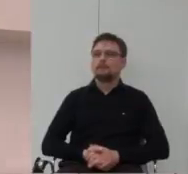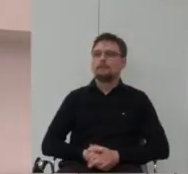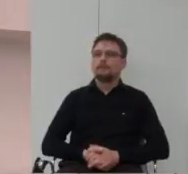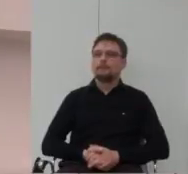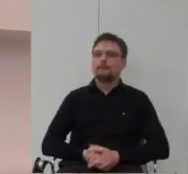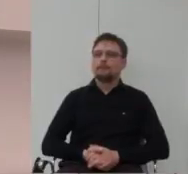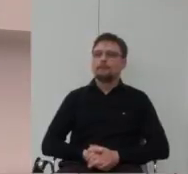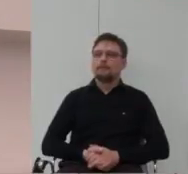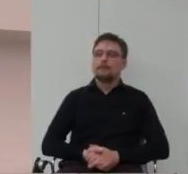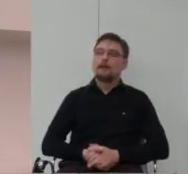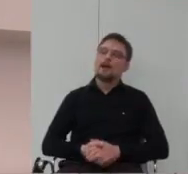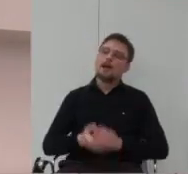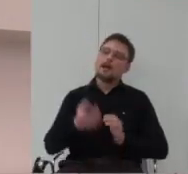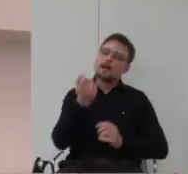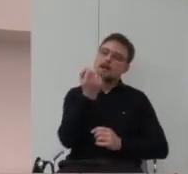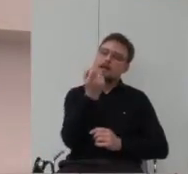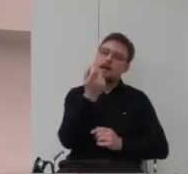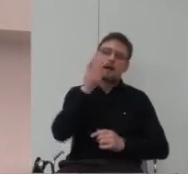za sekundę poprosimy...